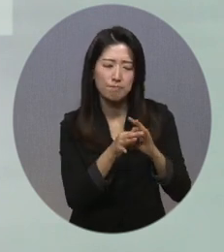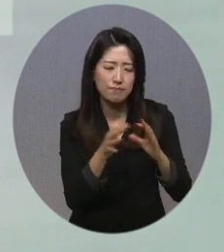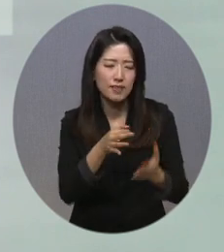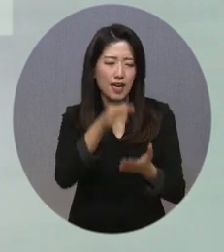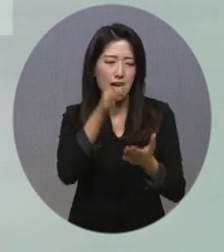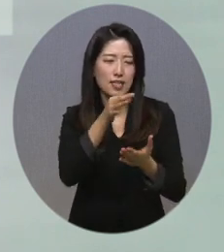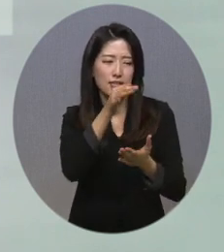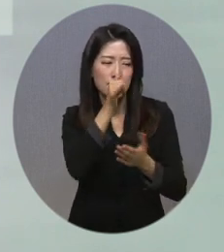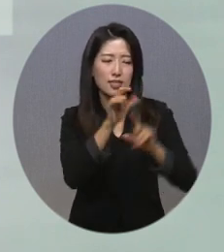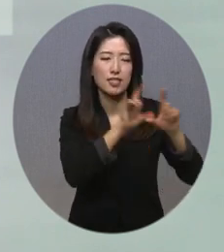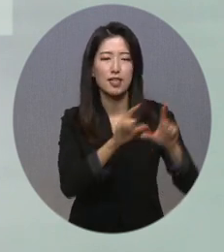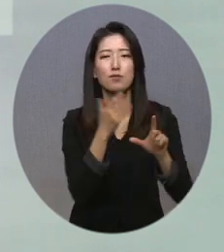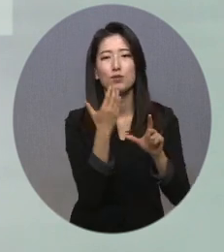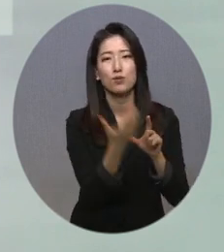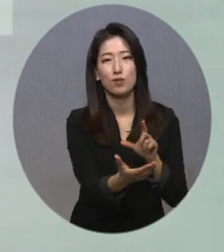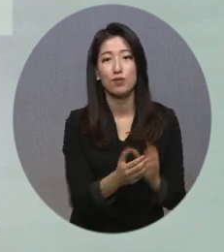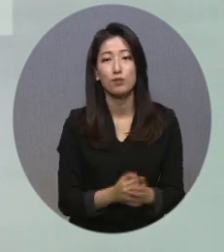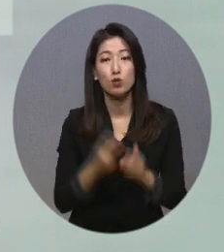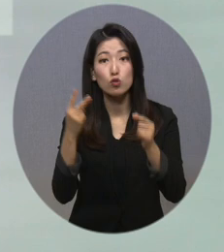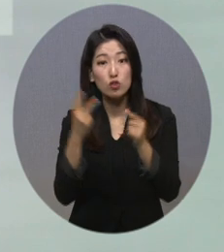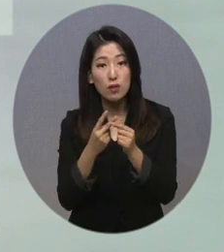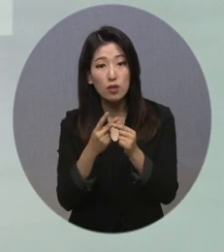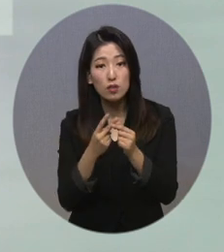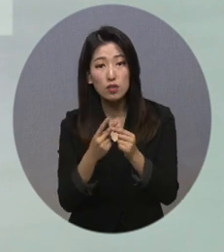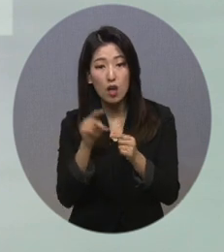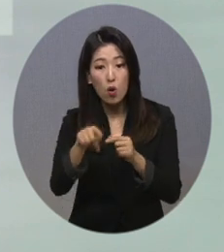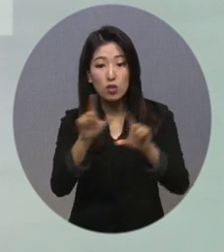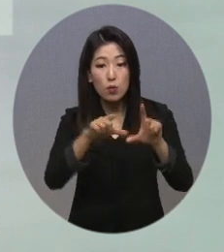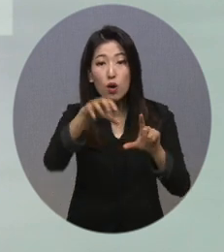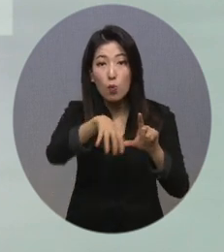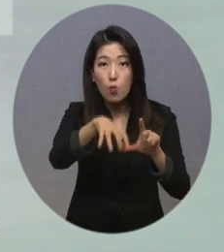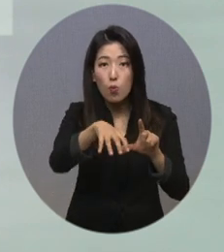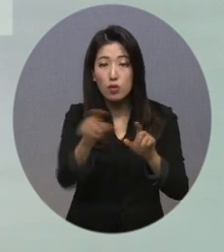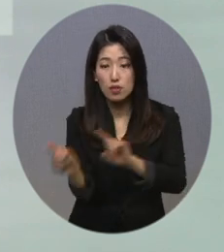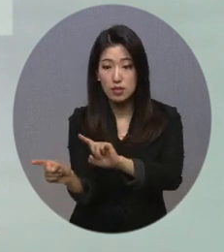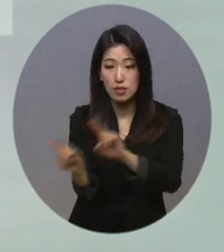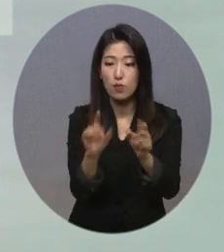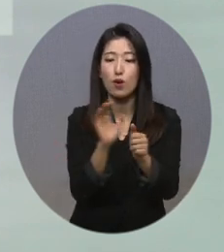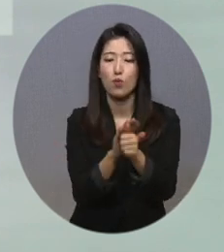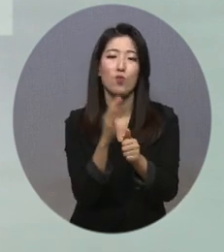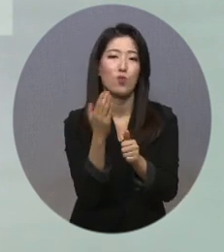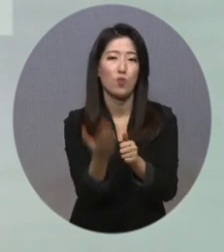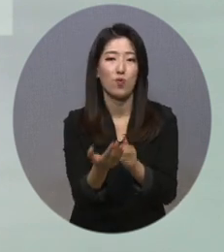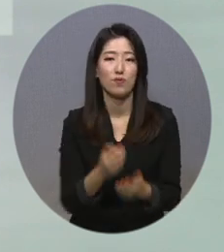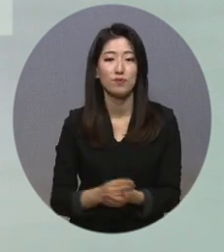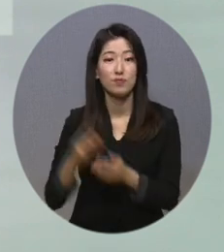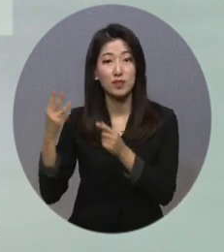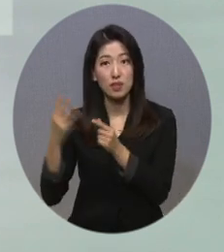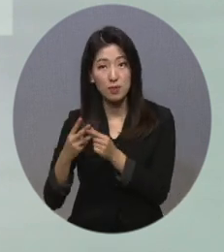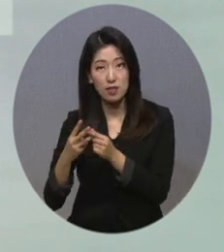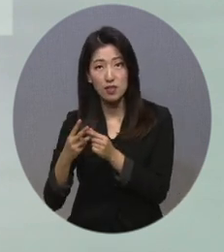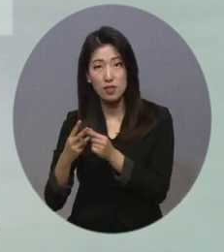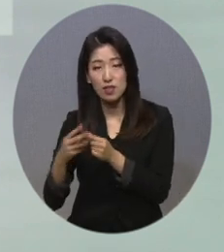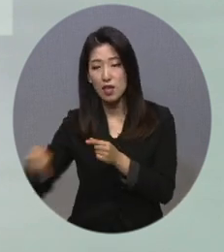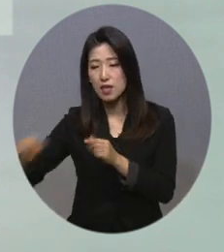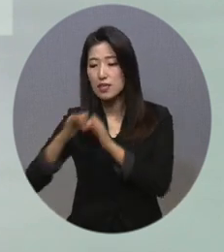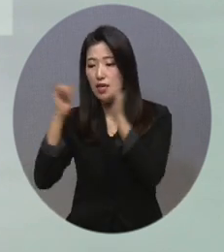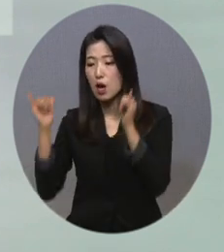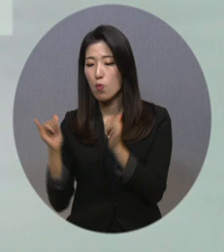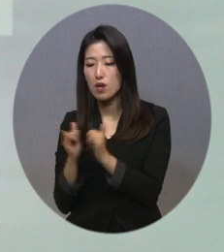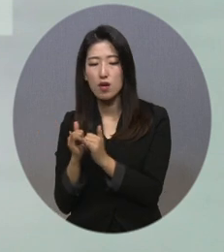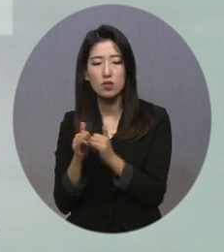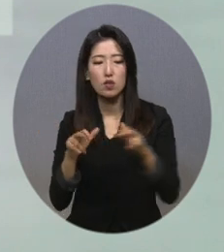둘째, 실제 생활하는 곳에서 일상의 회복을 돕습니다. 셋째, 공동체가 장애를 포용하는 능력을 키워